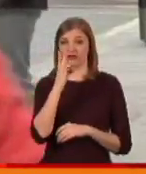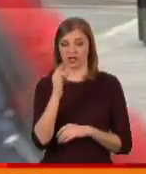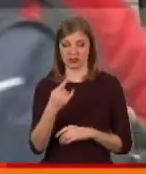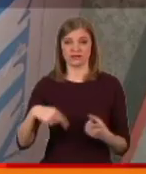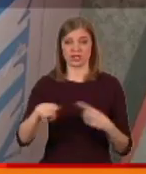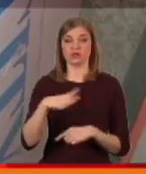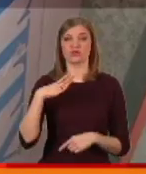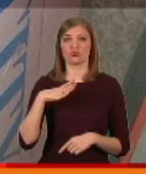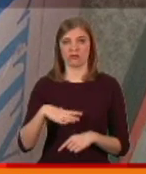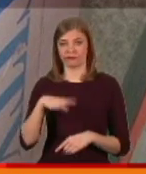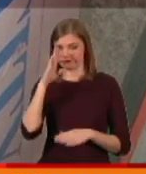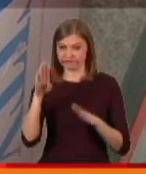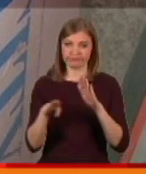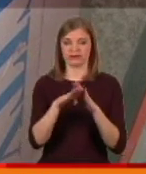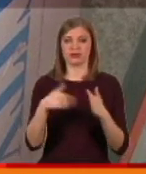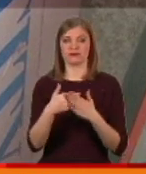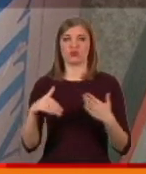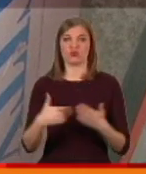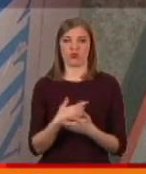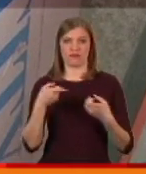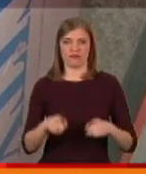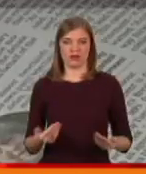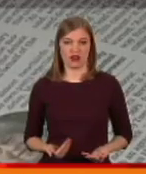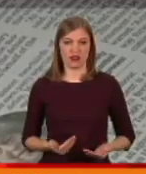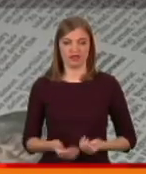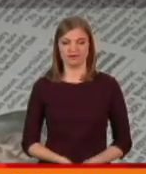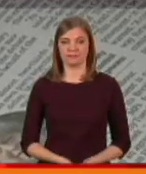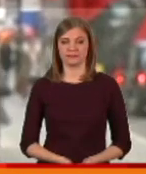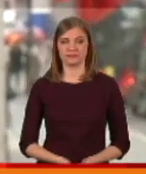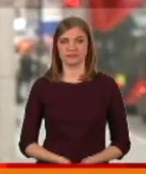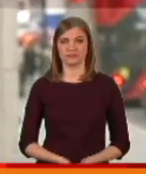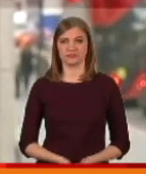їм доведеться підлаштовуватися під нові реалії.